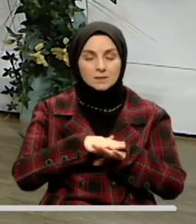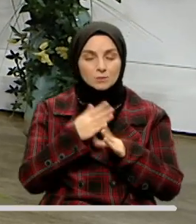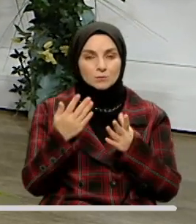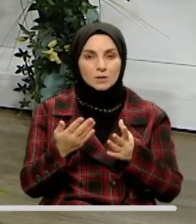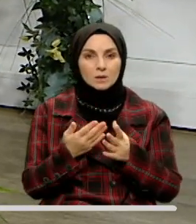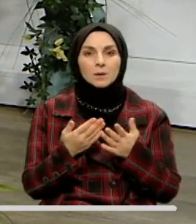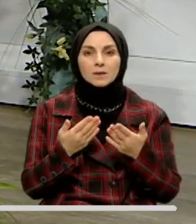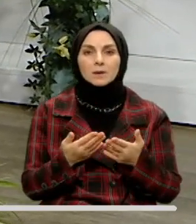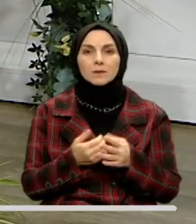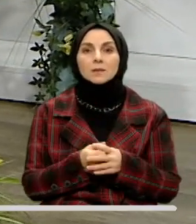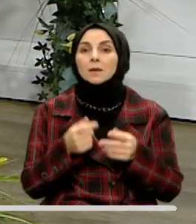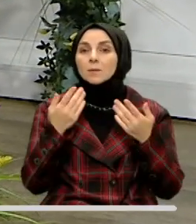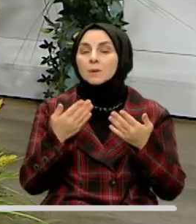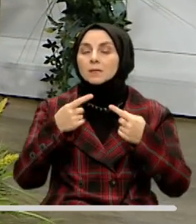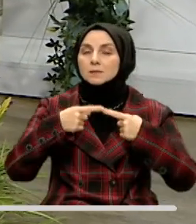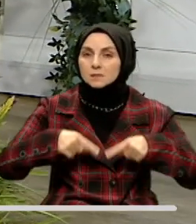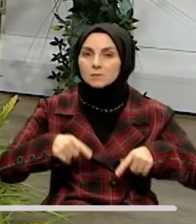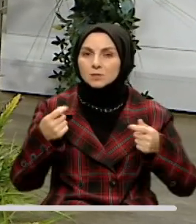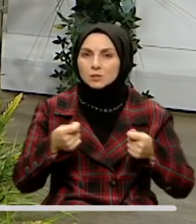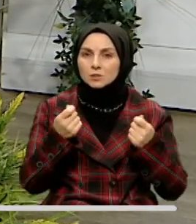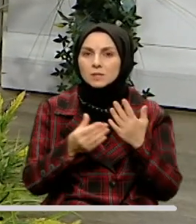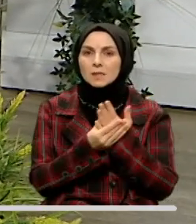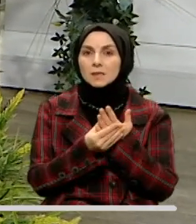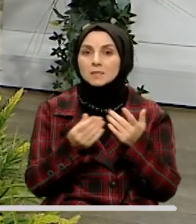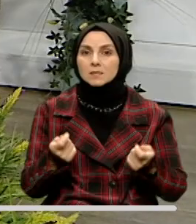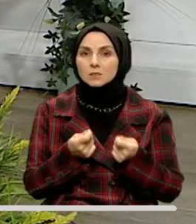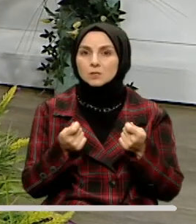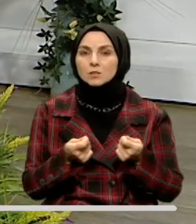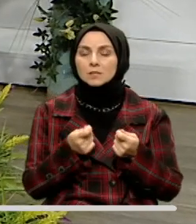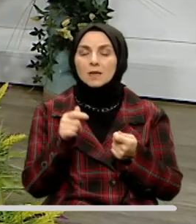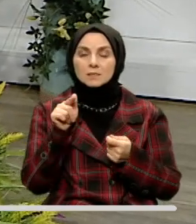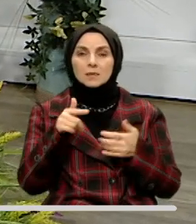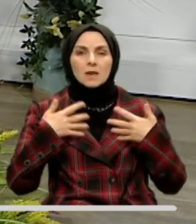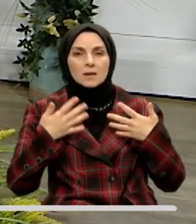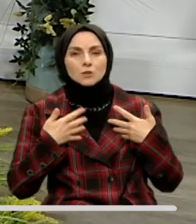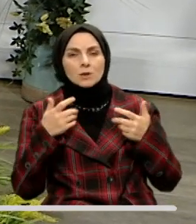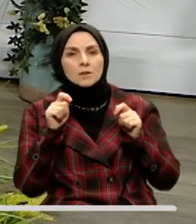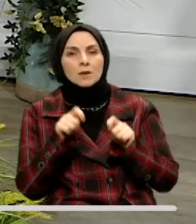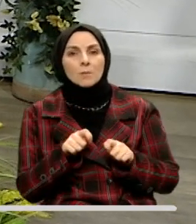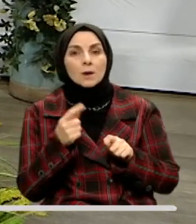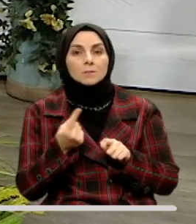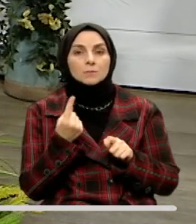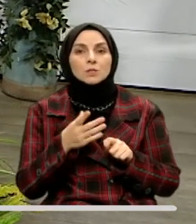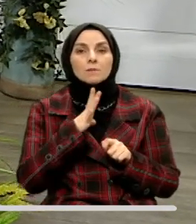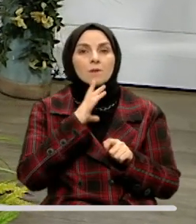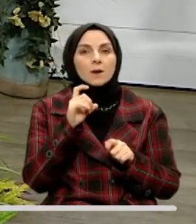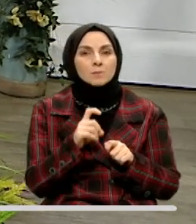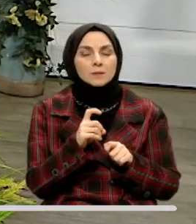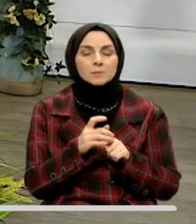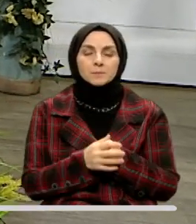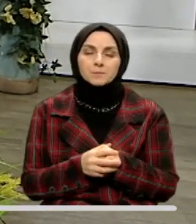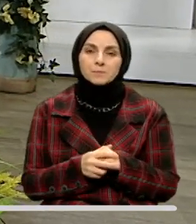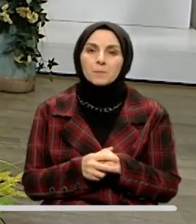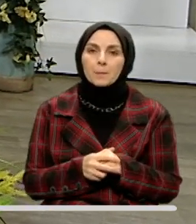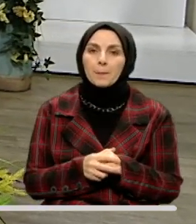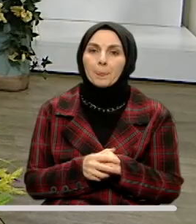sınavlara hazırlanırken, derslerine çalışırken bu seni motive eden bir şey oluyor mu? Ya da motivasyonun düştüğünde bunu hatırlayıp yeniden tabiri caizse gaza